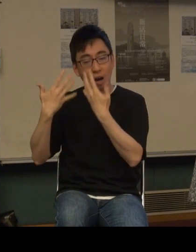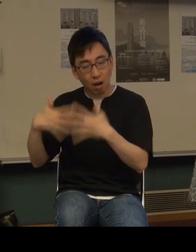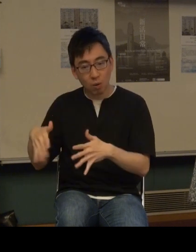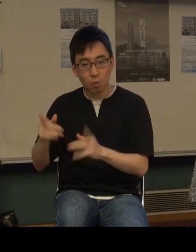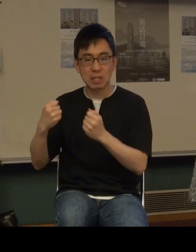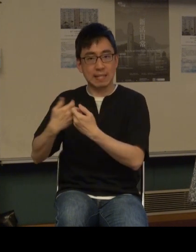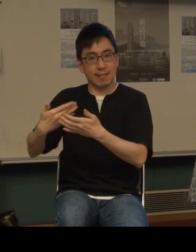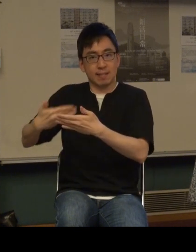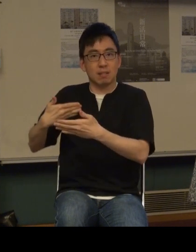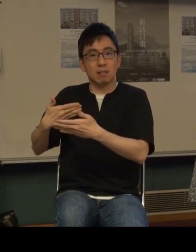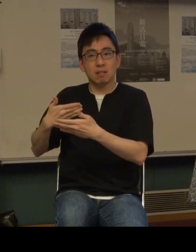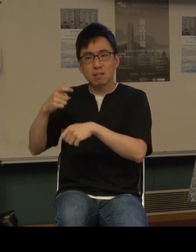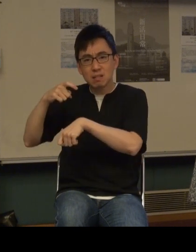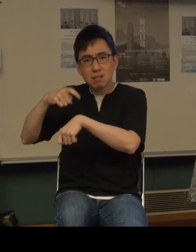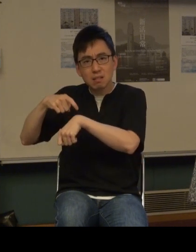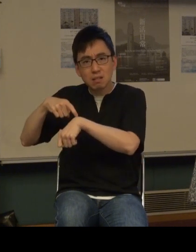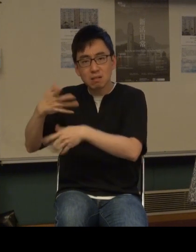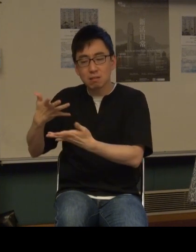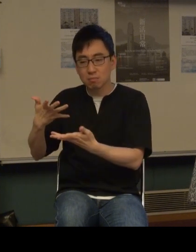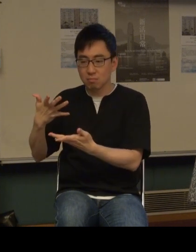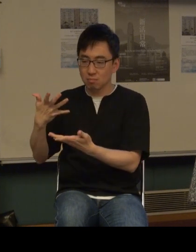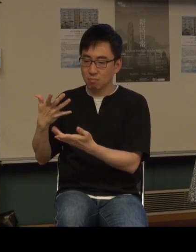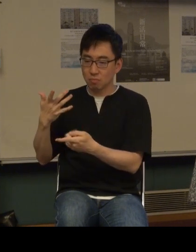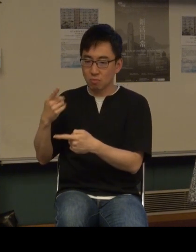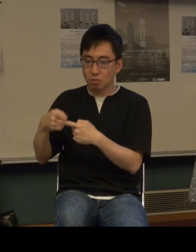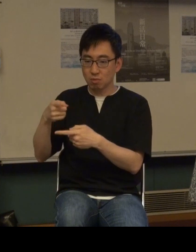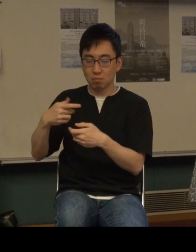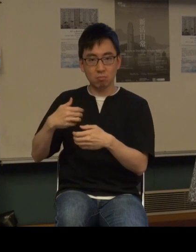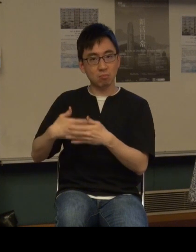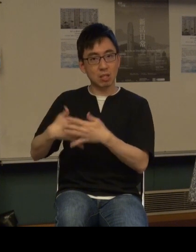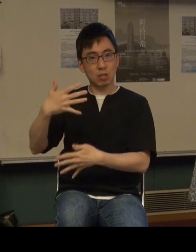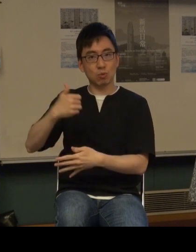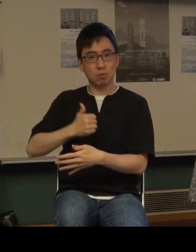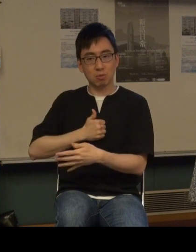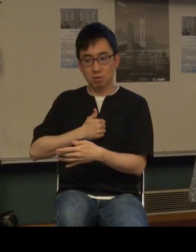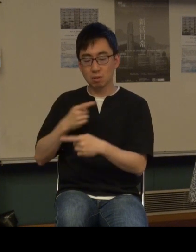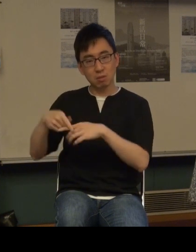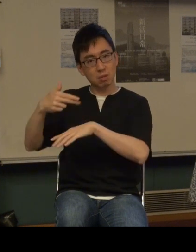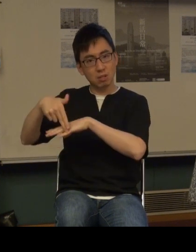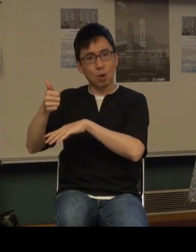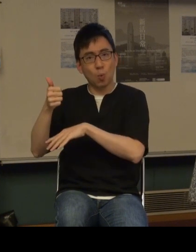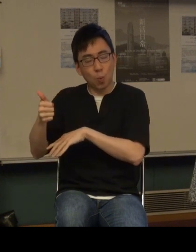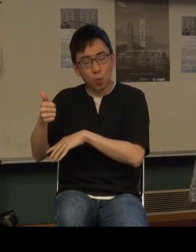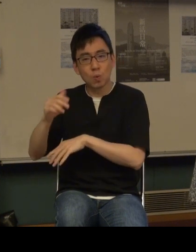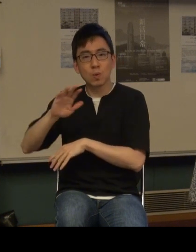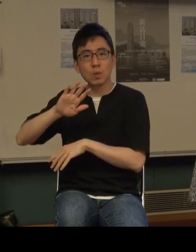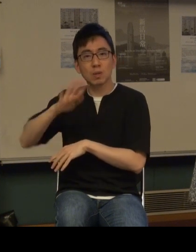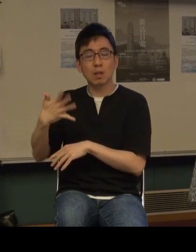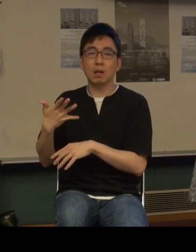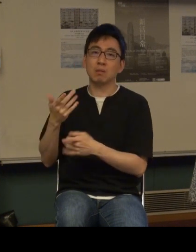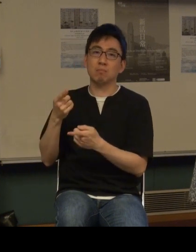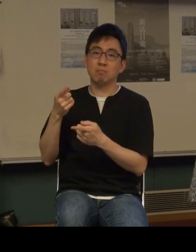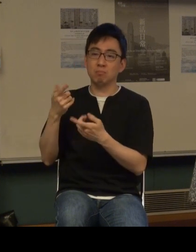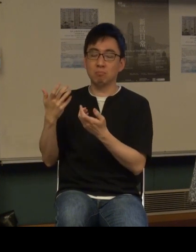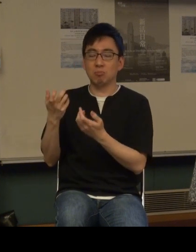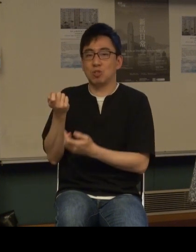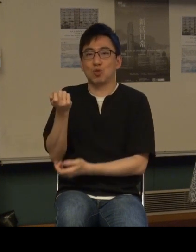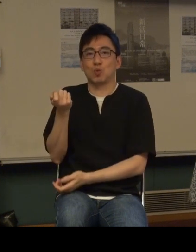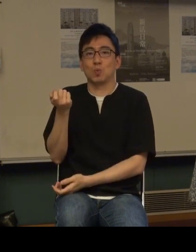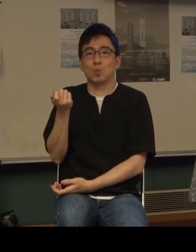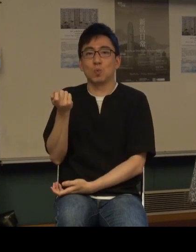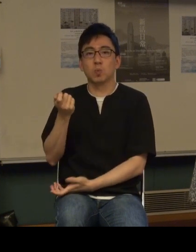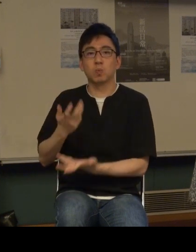時代嘅時候咧，呢啲建築師咧其實佢哋嘅作品嘅設計都非常之好。但問題是他們的數量都是少，即